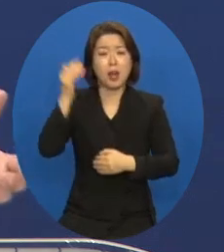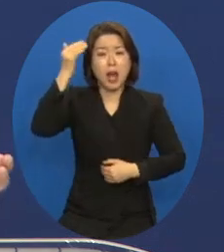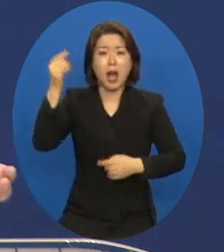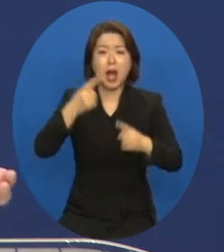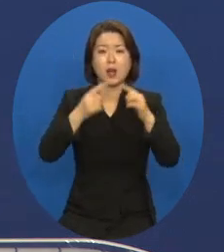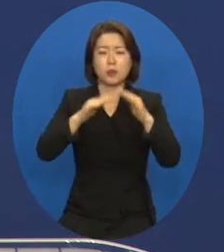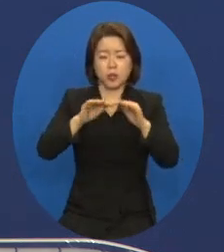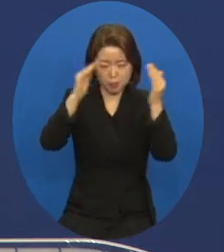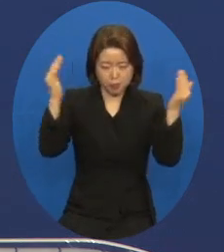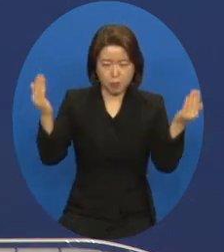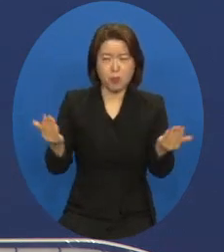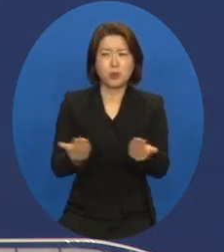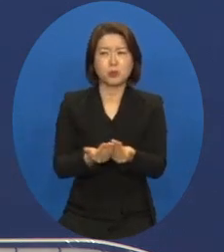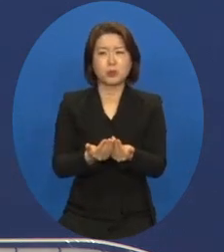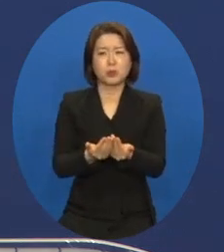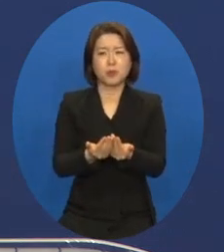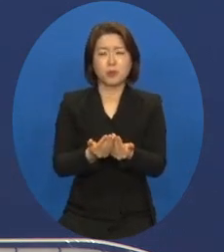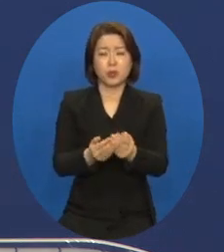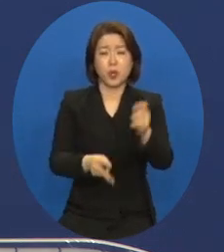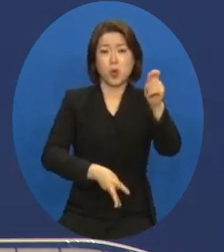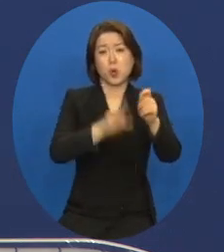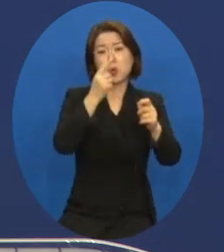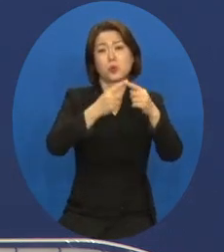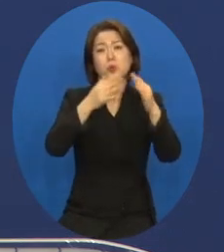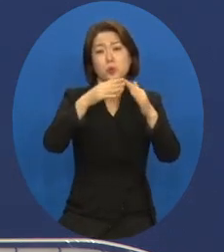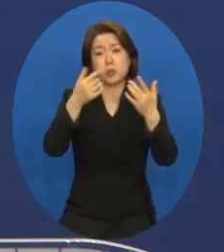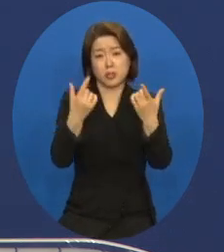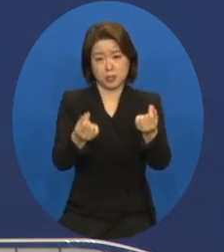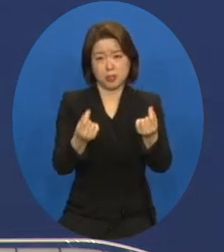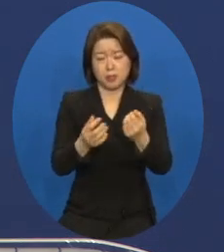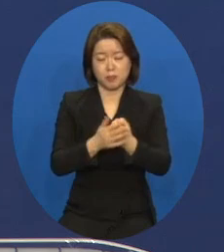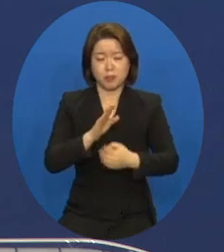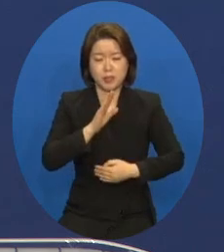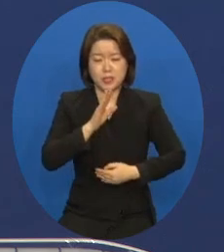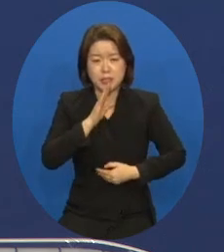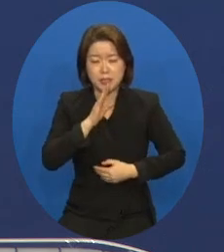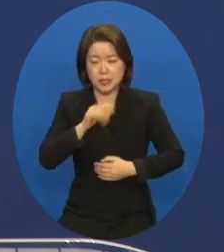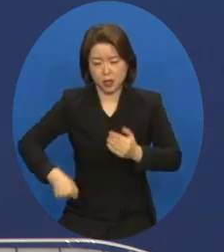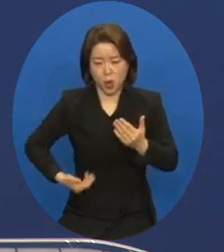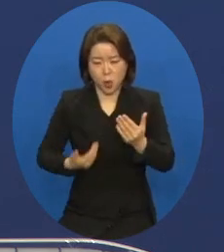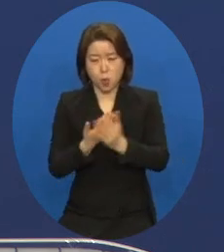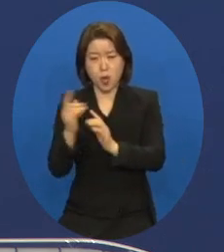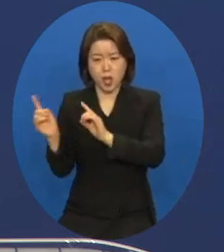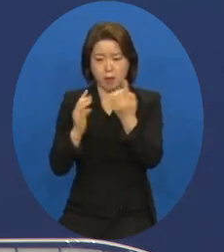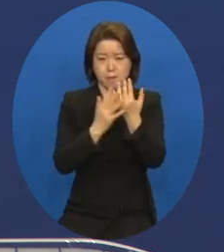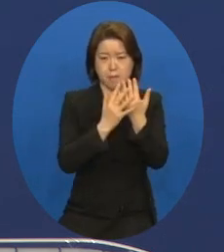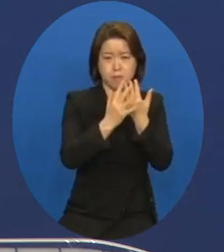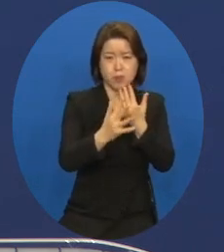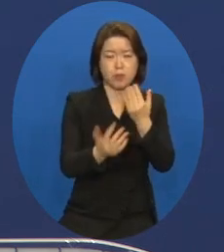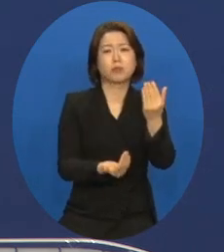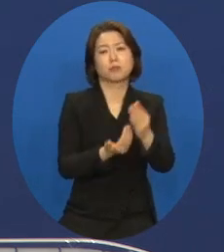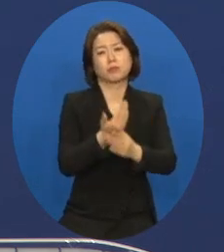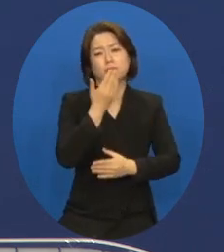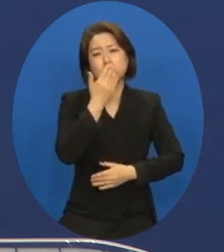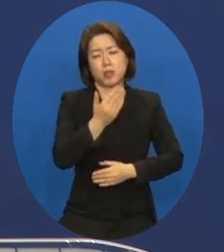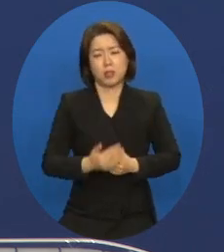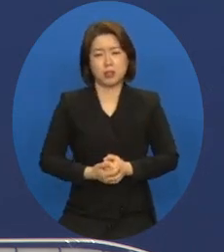전체의 고린도교회 처럼 진정한 회개의 부흥이 일어나게 됩니다